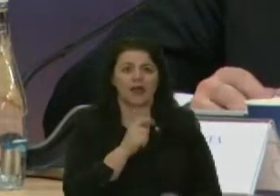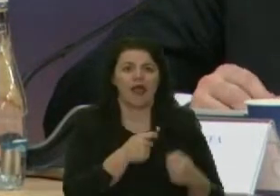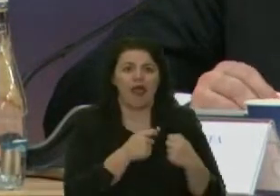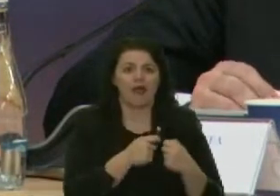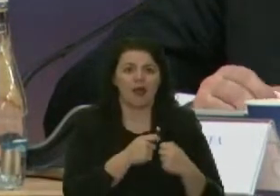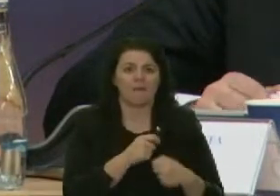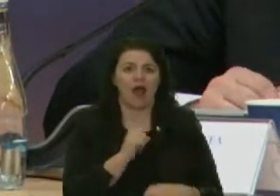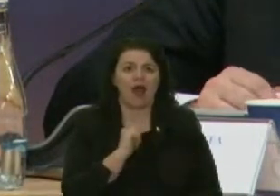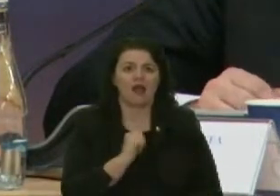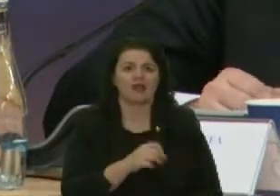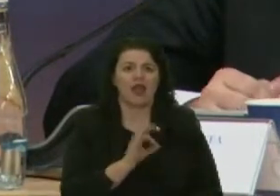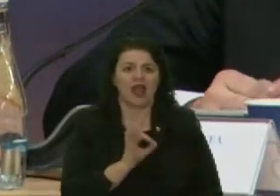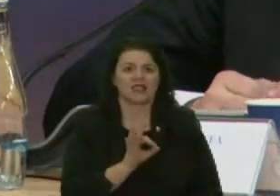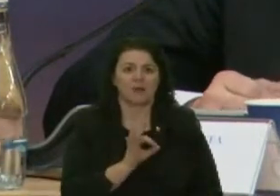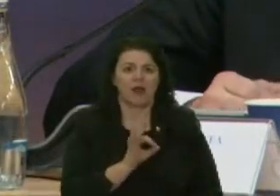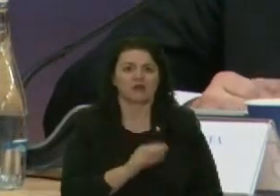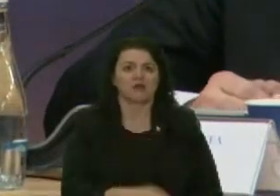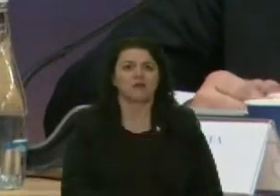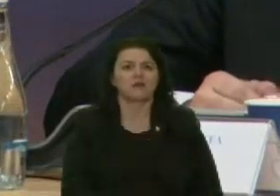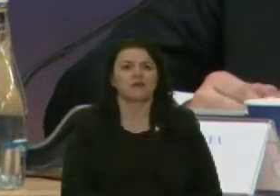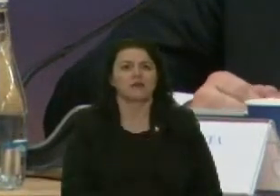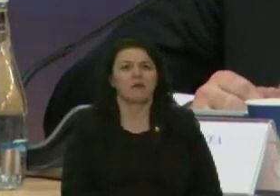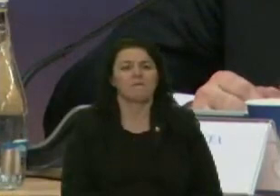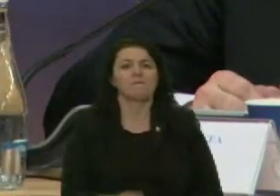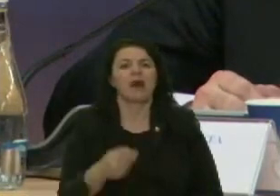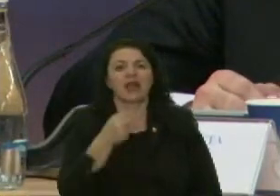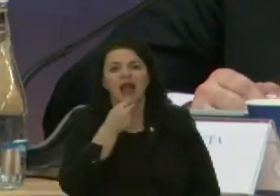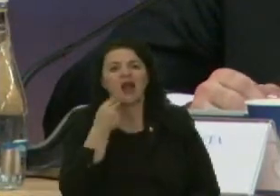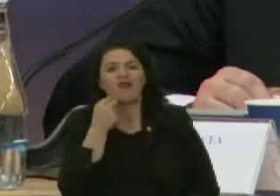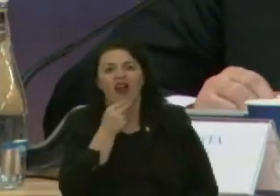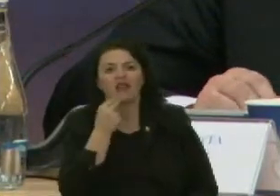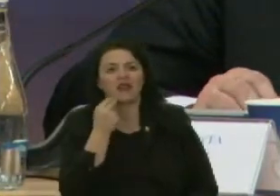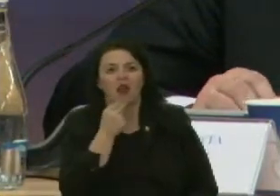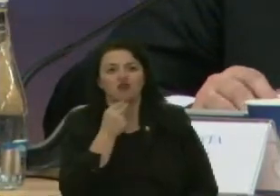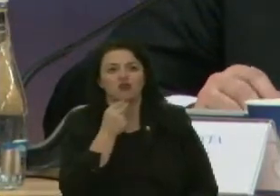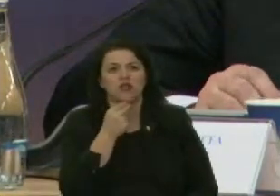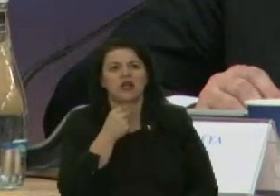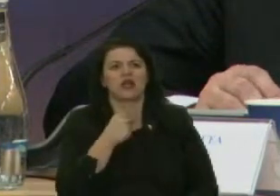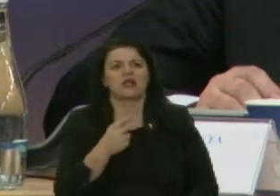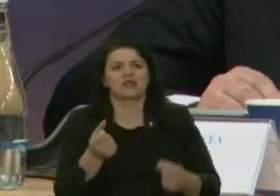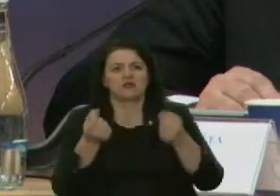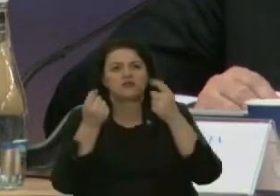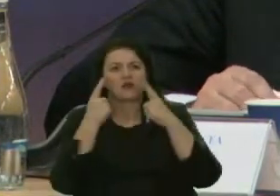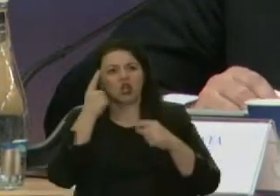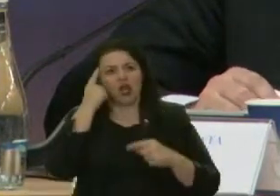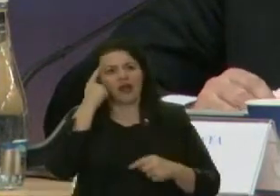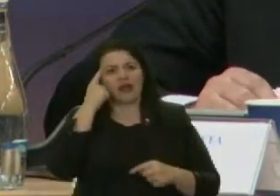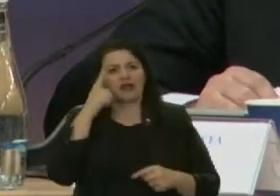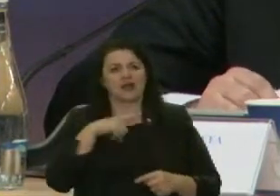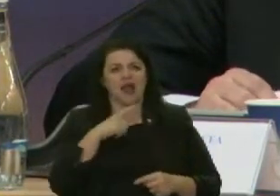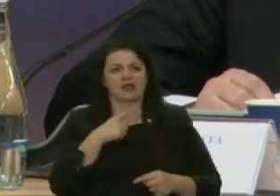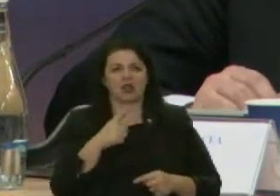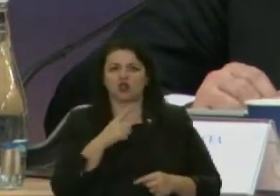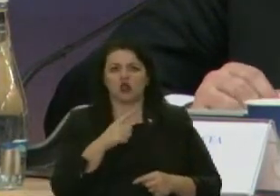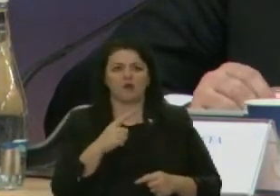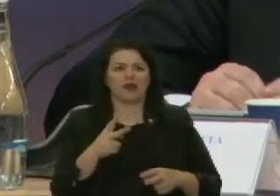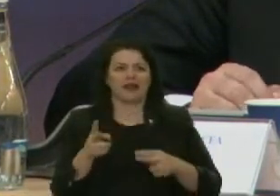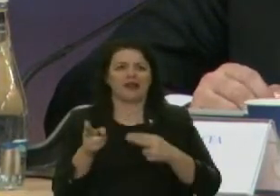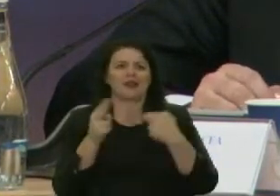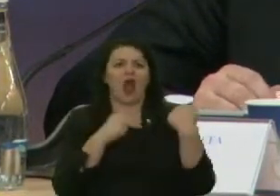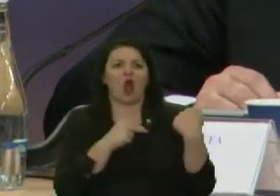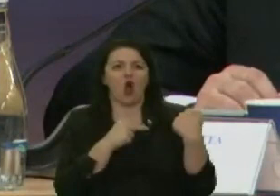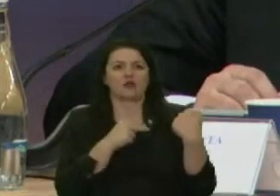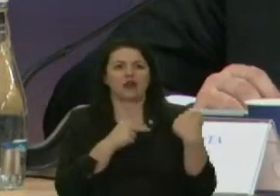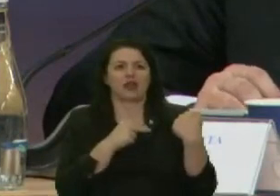de Experți ca să ne înțelegem marele avantaj în sfârșit știți care este pentru că nu mai trebuie să deconteze în